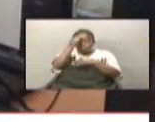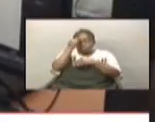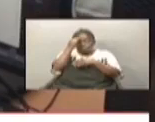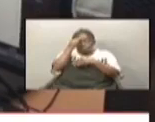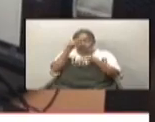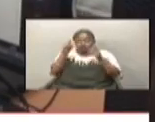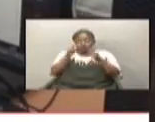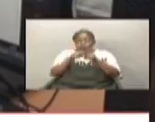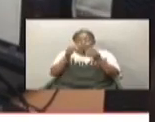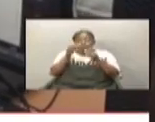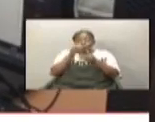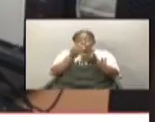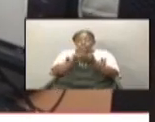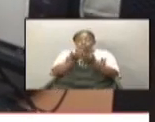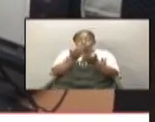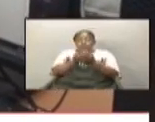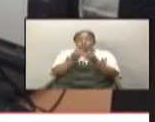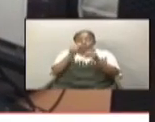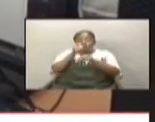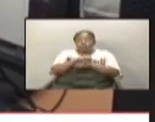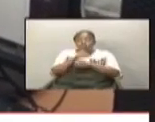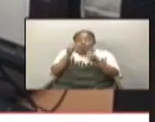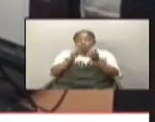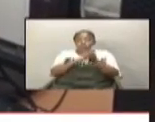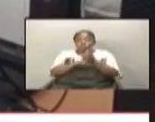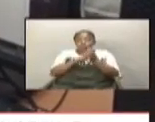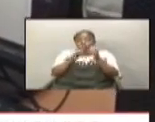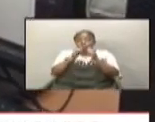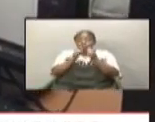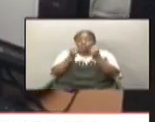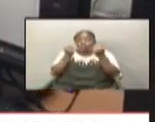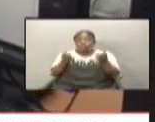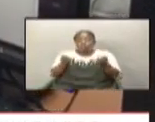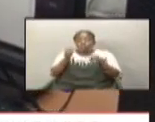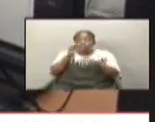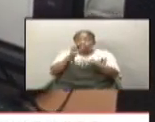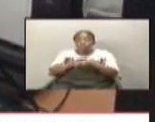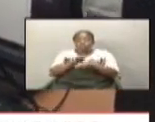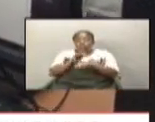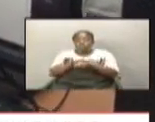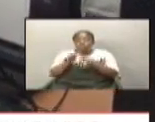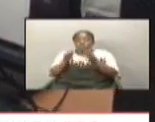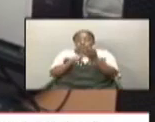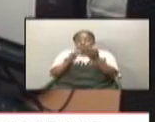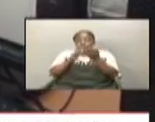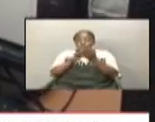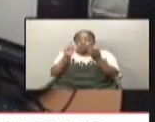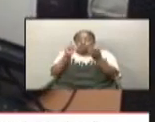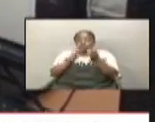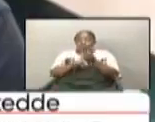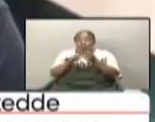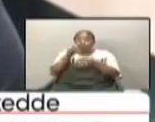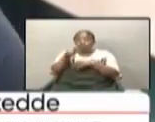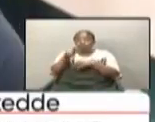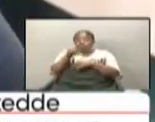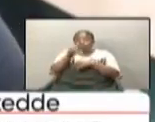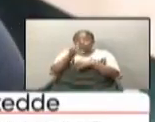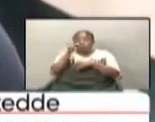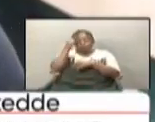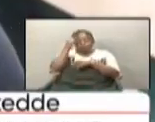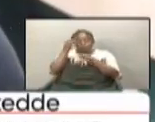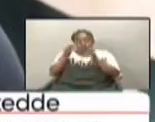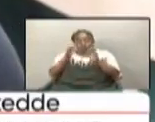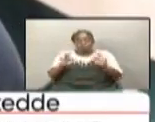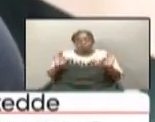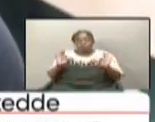era akunze ab'amasomero okwekwata Akadde bulirwa mande n'olwokuna befuna akatabo ka paspero ikuweerere. Ffe tukakasa